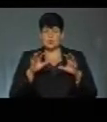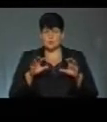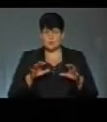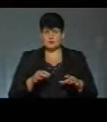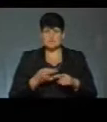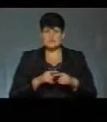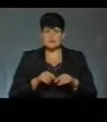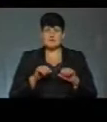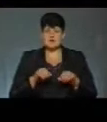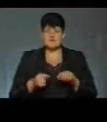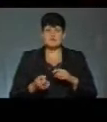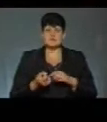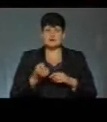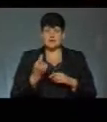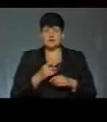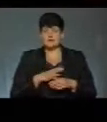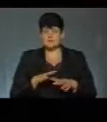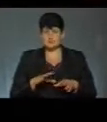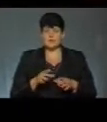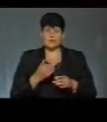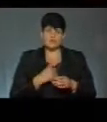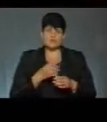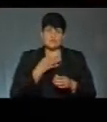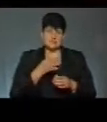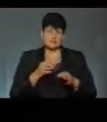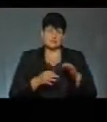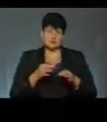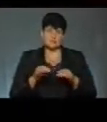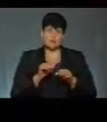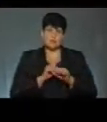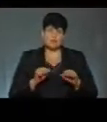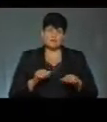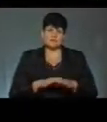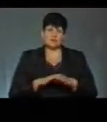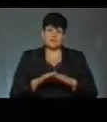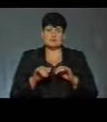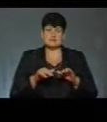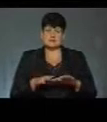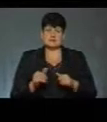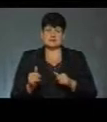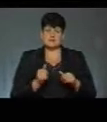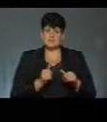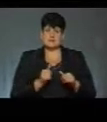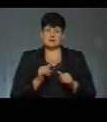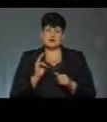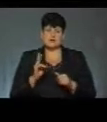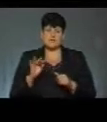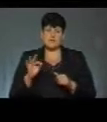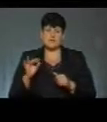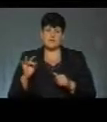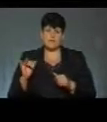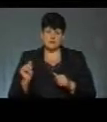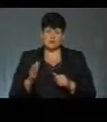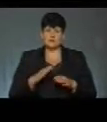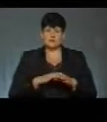державної реєстрації, що останнім не було представлено. Зокрема, хочу зазначити суду також про неможливість виконання заходів забезпечення позову шляхом заборони міській раді